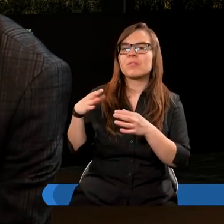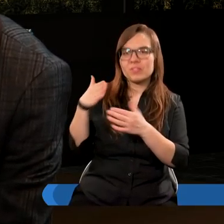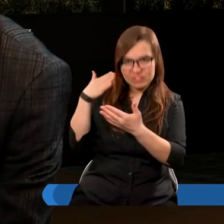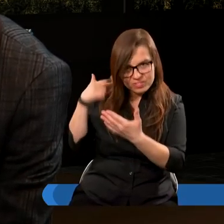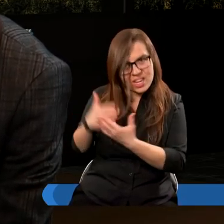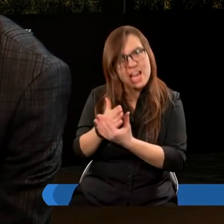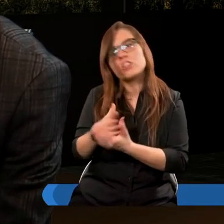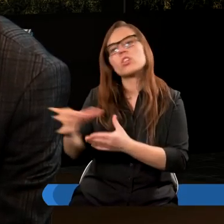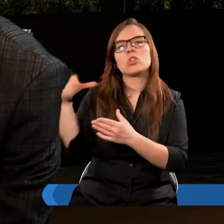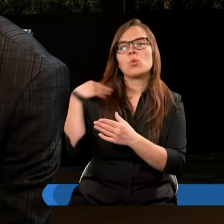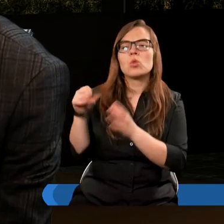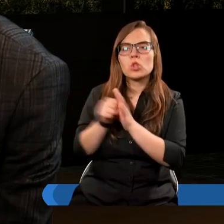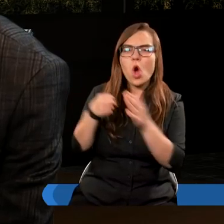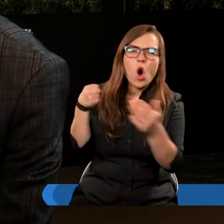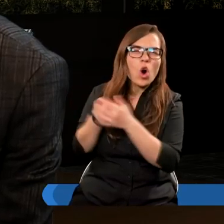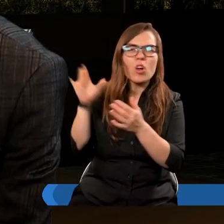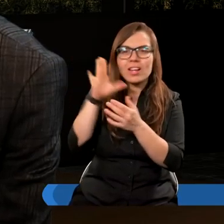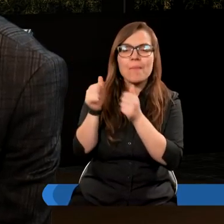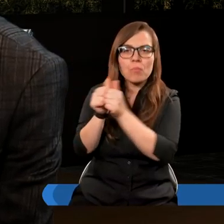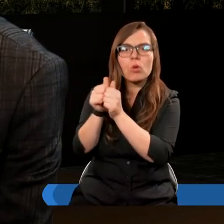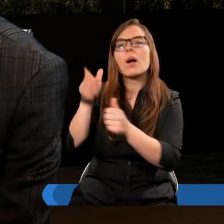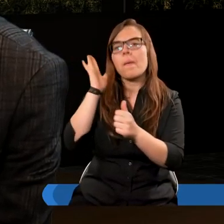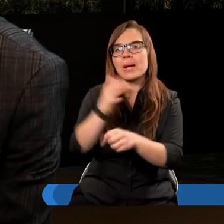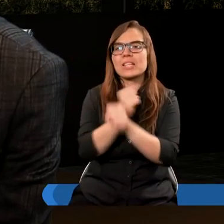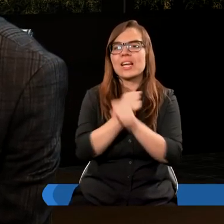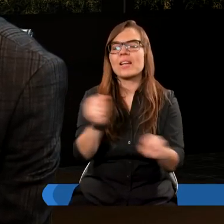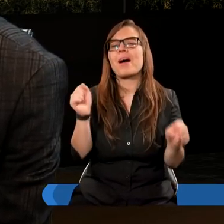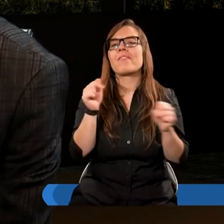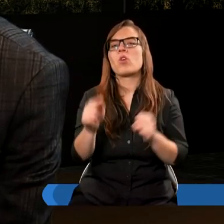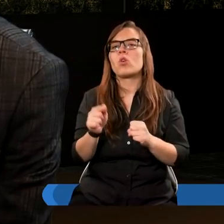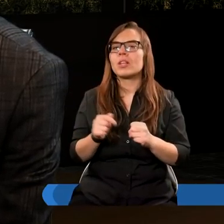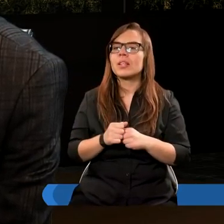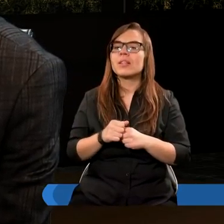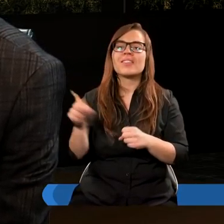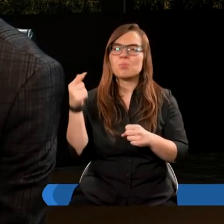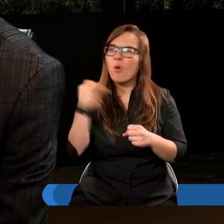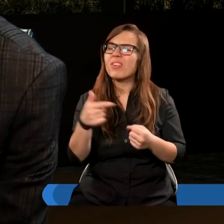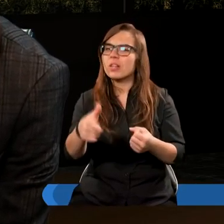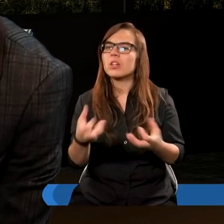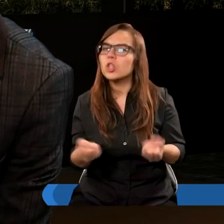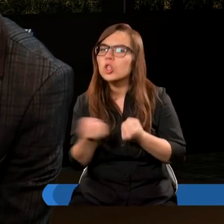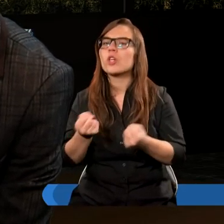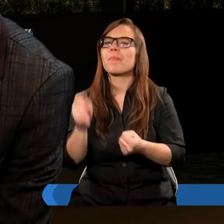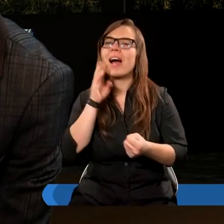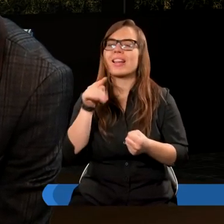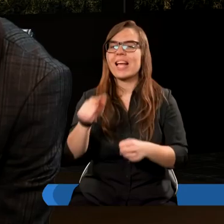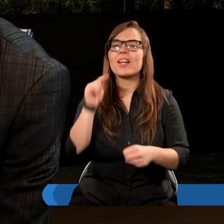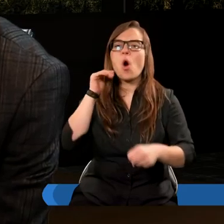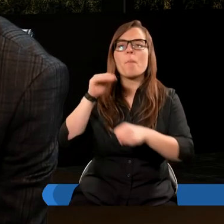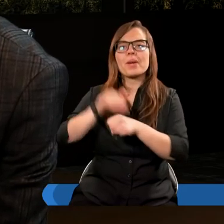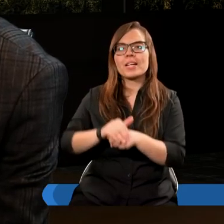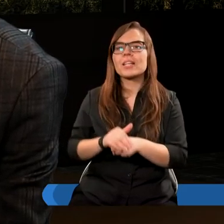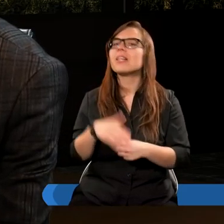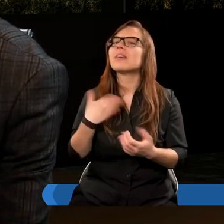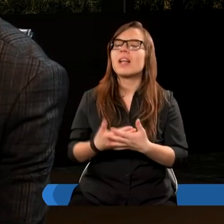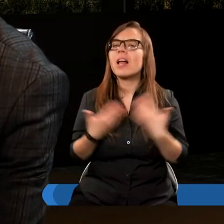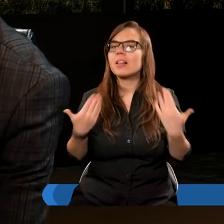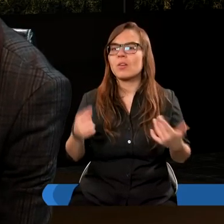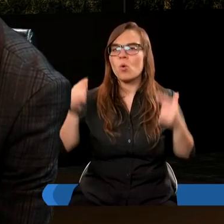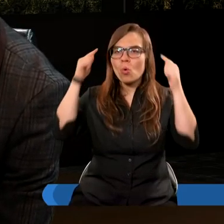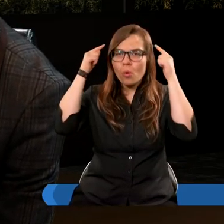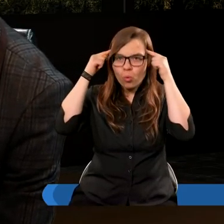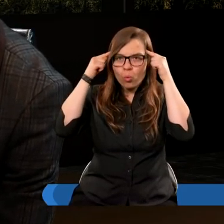końca, ten będzie zbawiony, prawda? I powinniśmy się tego trzymać, dlatego że nasz umysł